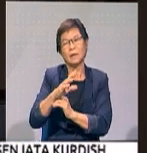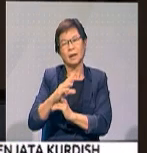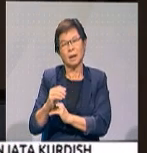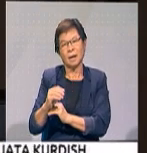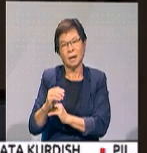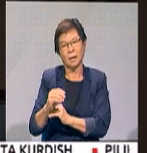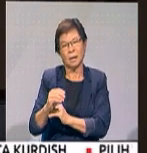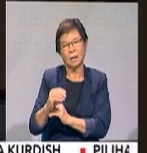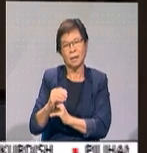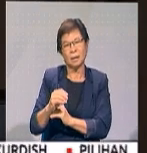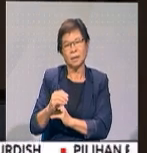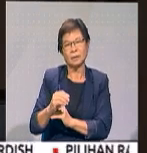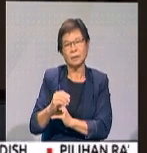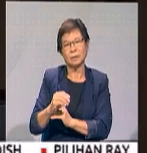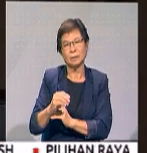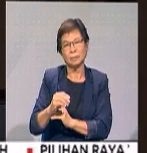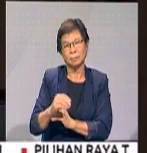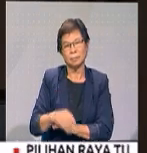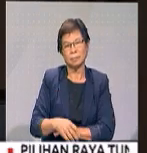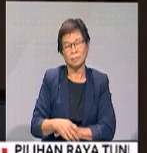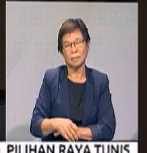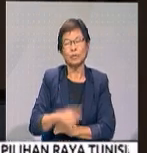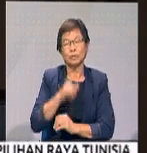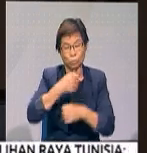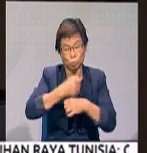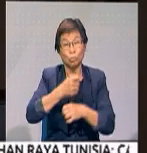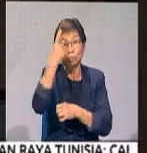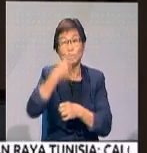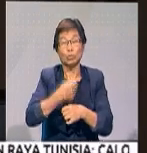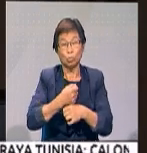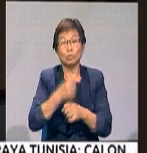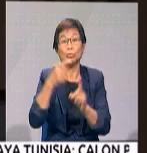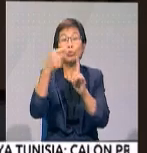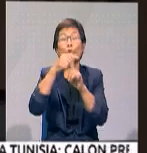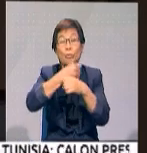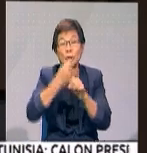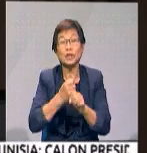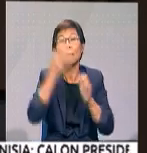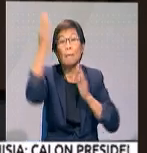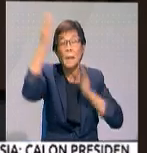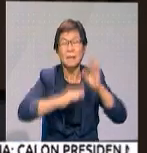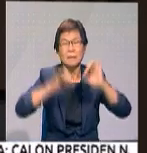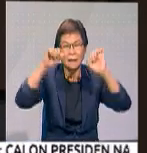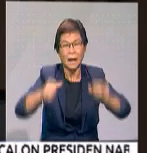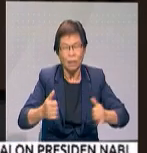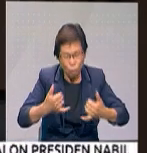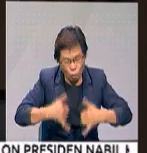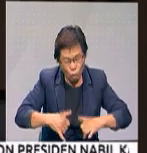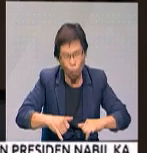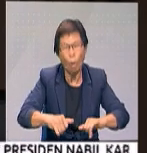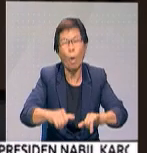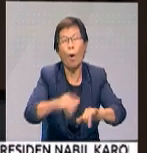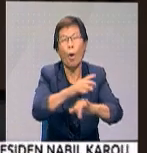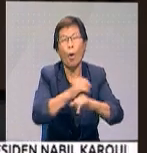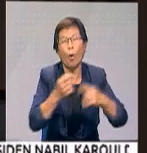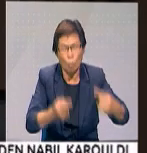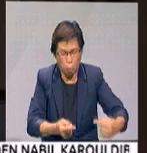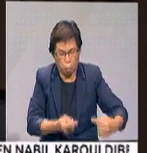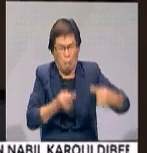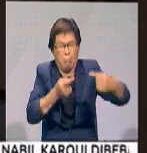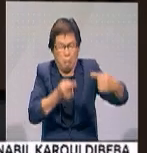government to ensure Malaysia does not only survive but thrive as the